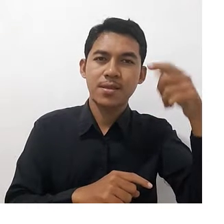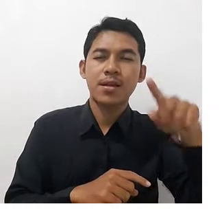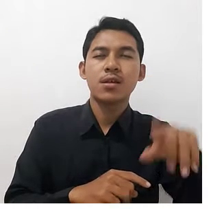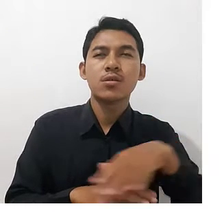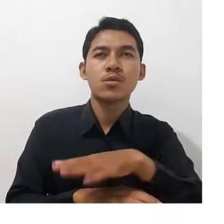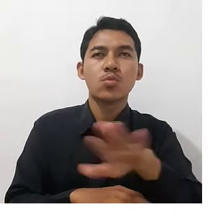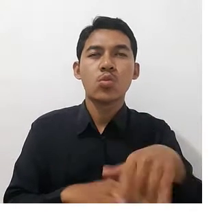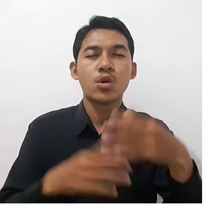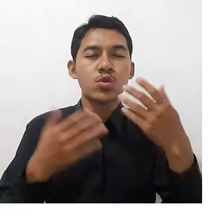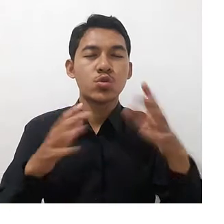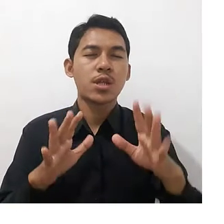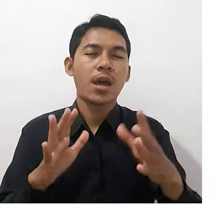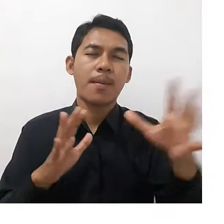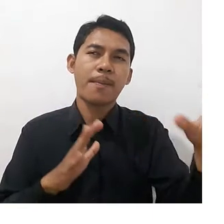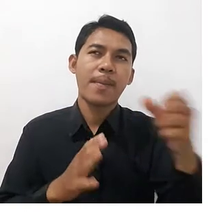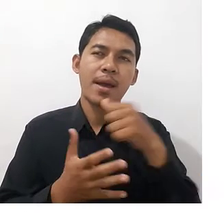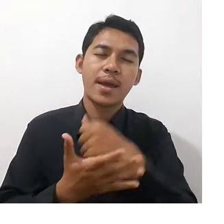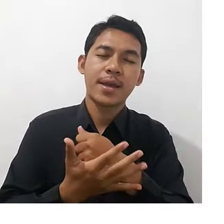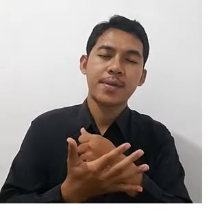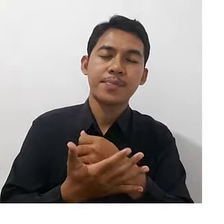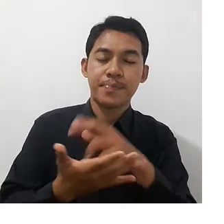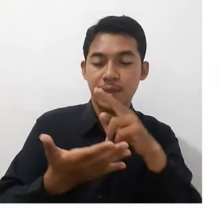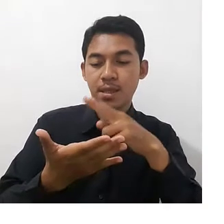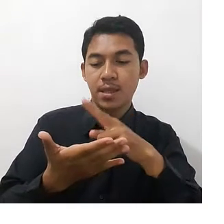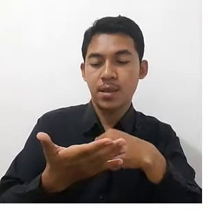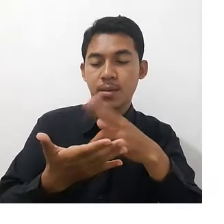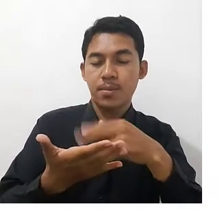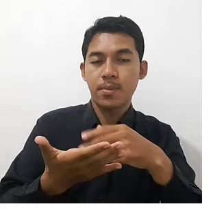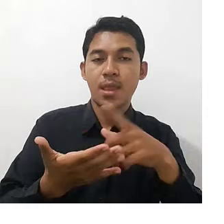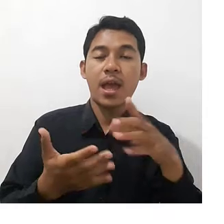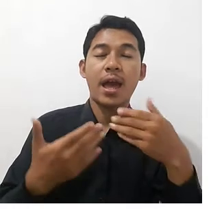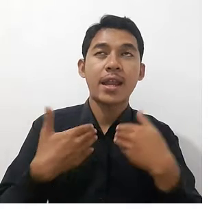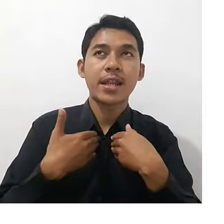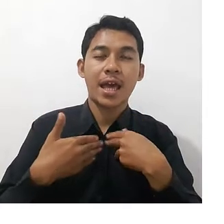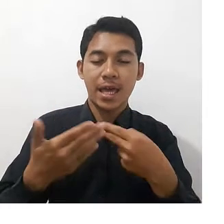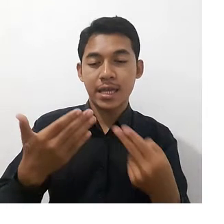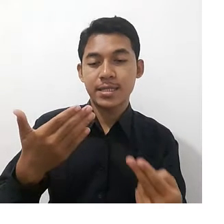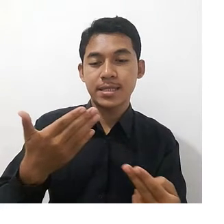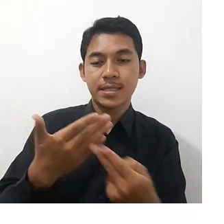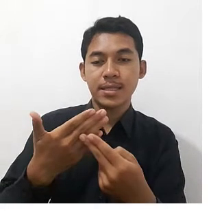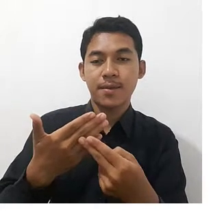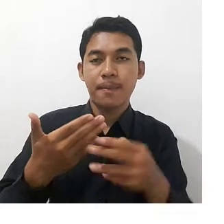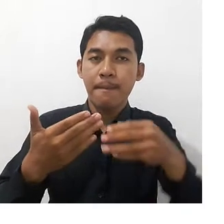kalau smartphone itu kan dia juga sama, dia punya komponen chip prosesor, dia juga punya